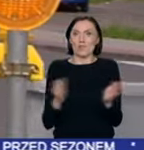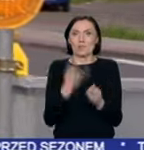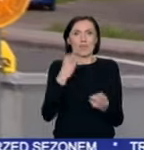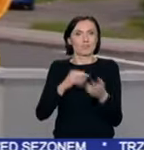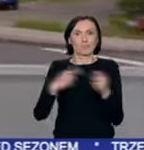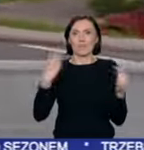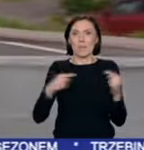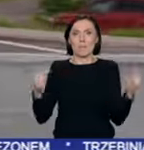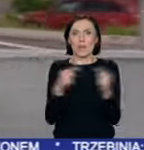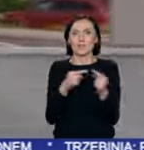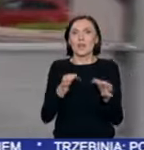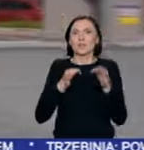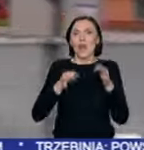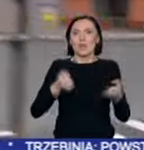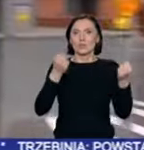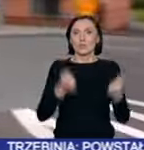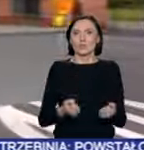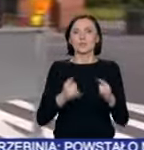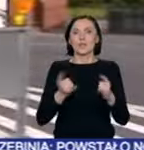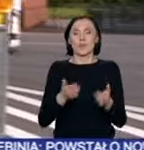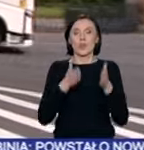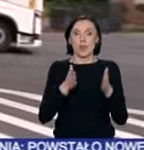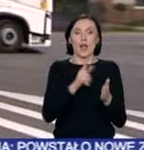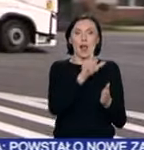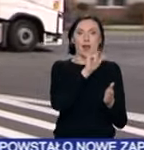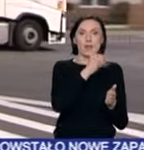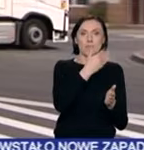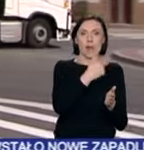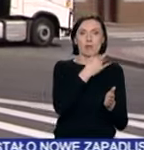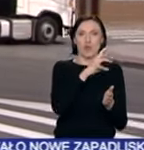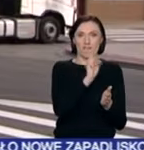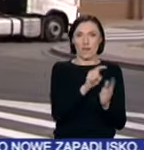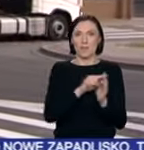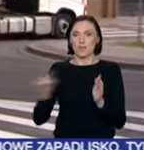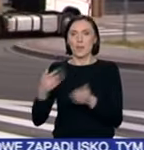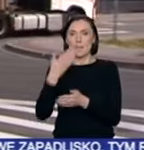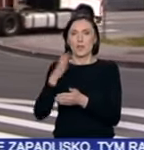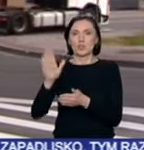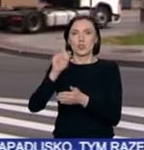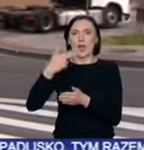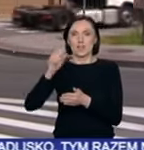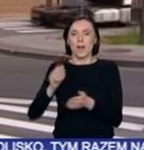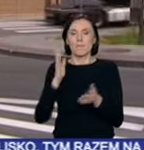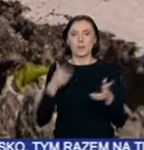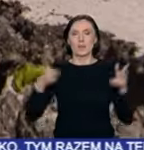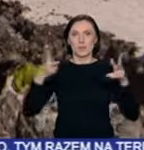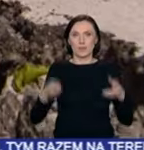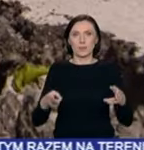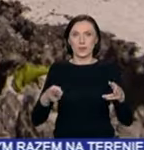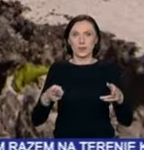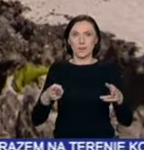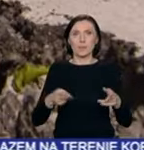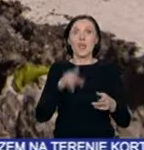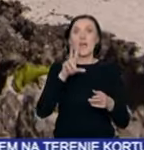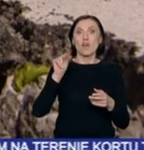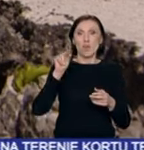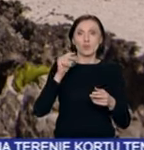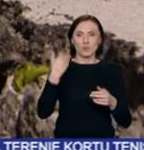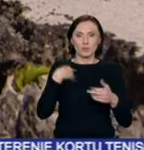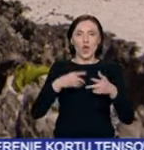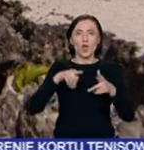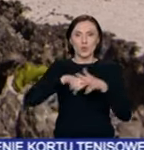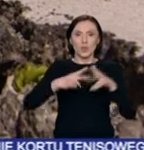samochodów. Droga między Limanową a Mszaną Dolną nadal pozostanie zamknięta. Osuwisko, które powstało tu w poniedziałek, nie pogłębia się, ale